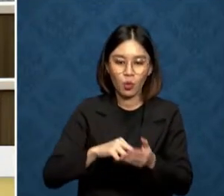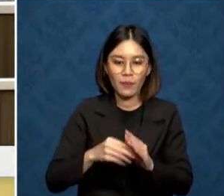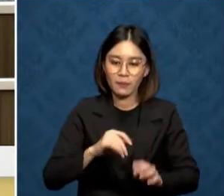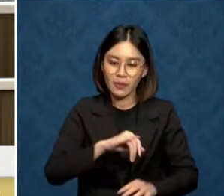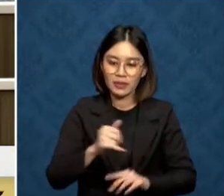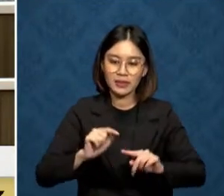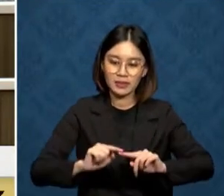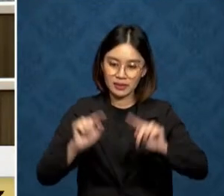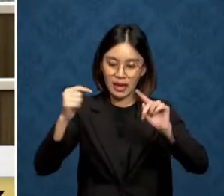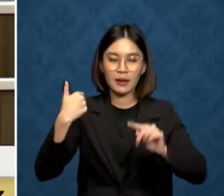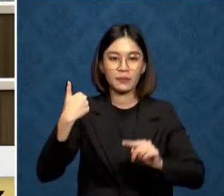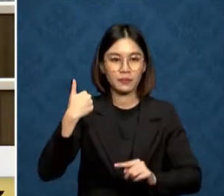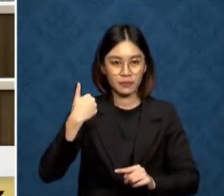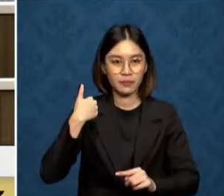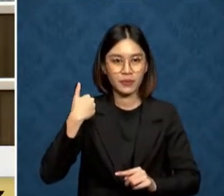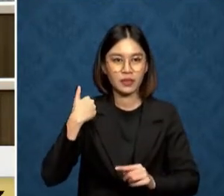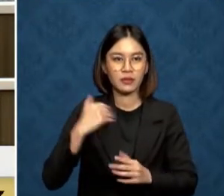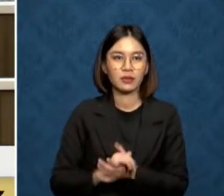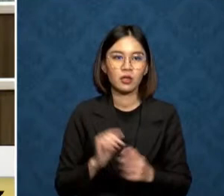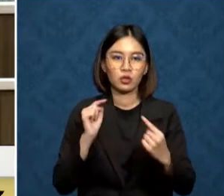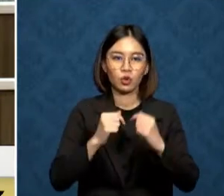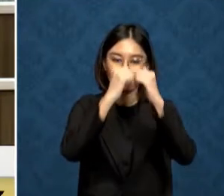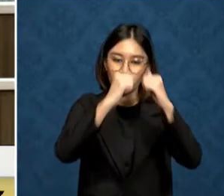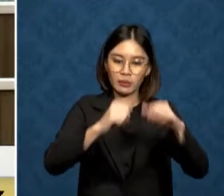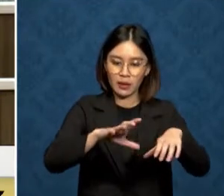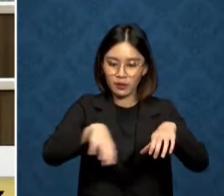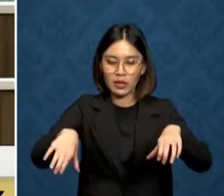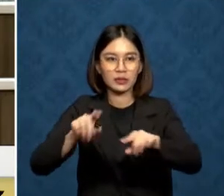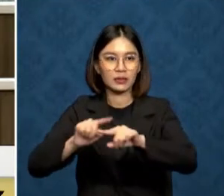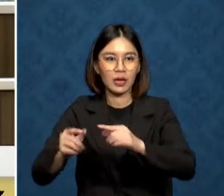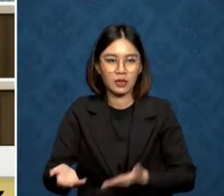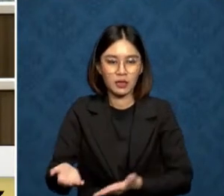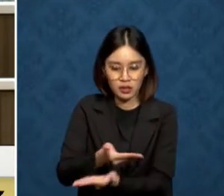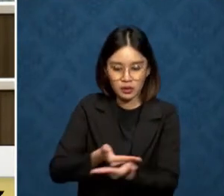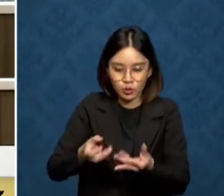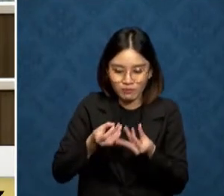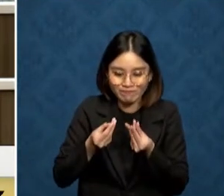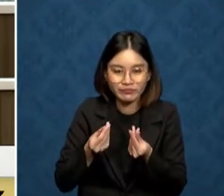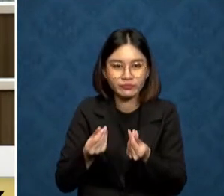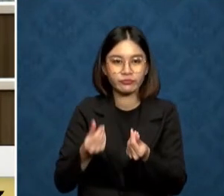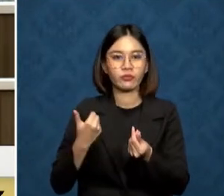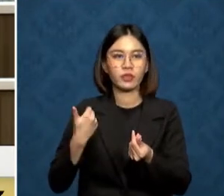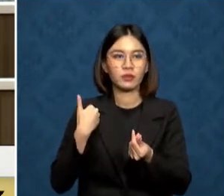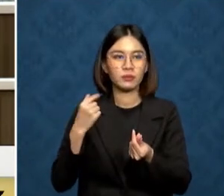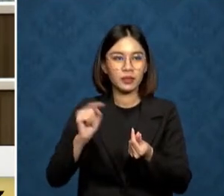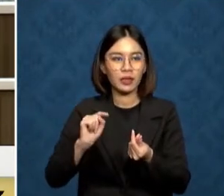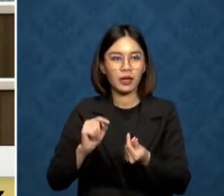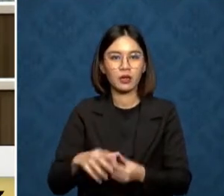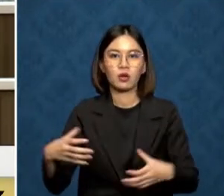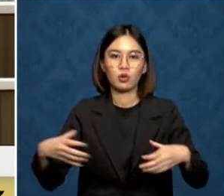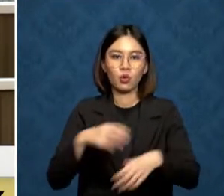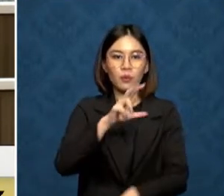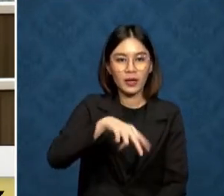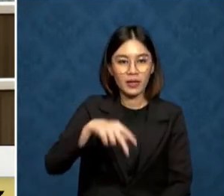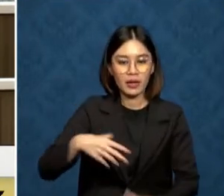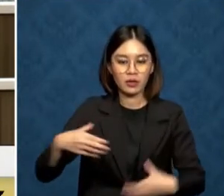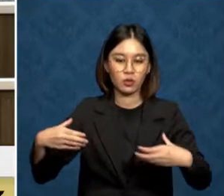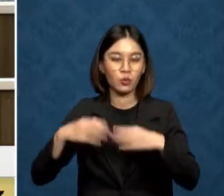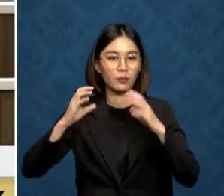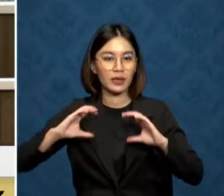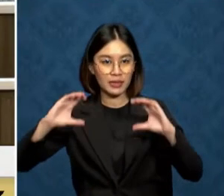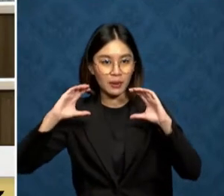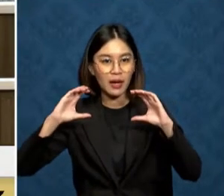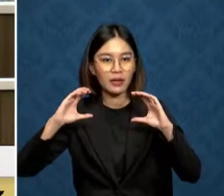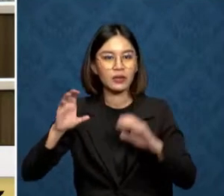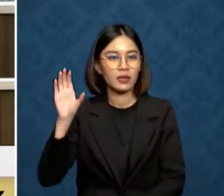นไปตามแต่ละสำนัครับแต่เมื่อพิจารณาอย่ที่ทุดแล้วครับ พักเพื่อไยแลรฐบาลครั